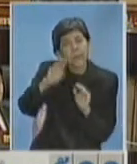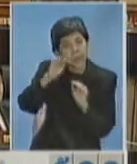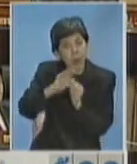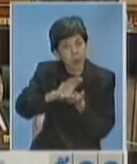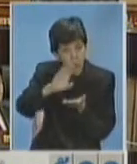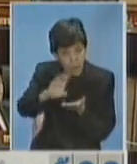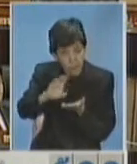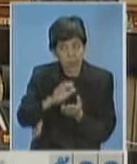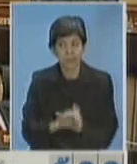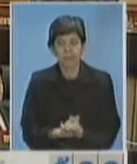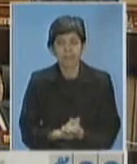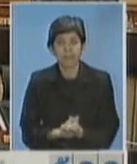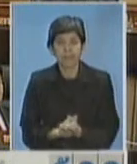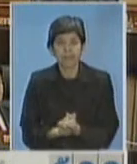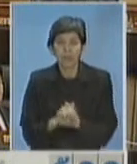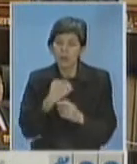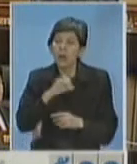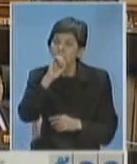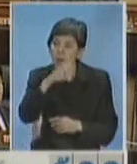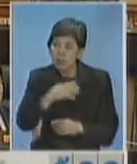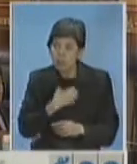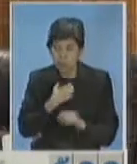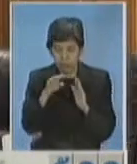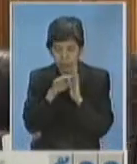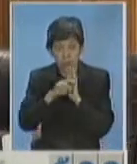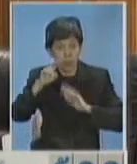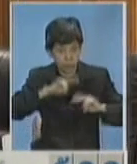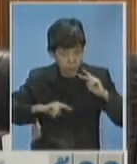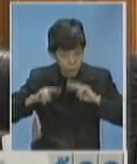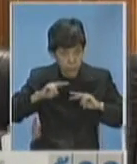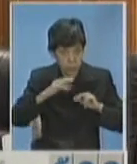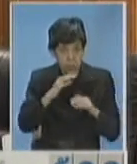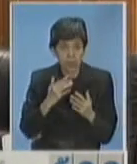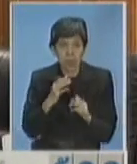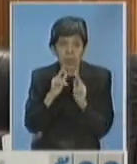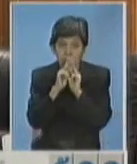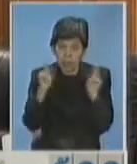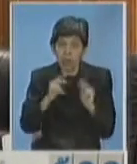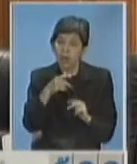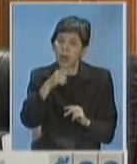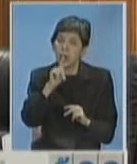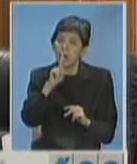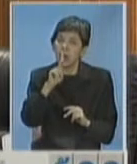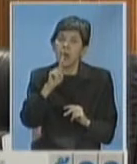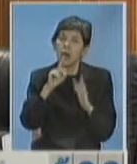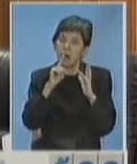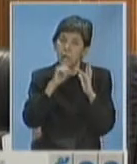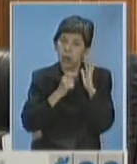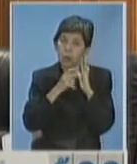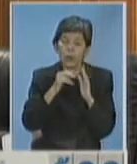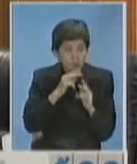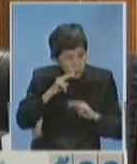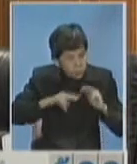ครับ13.5 ล้านนะครับก็เรียนให้ทราบนะครับว่าหลักการพิจารณานะครับแม้กระทั่งท่านกรรมการผ่องศรีได้มีการส